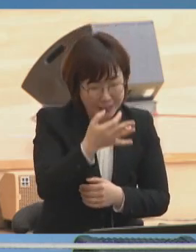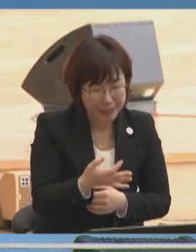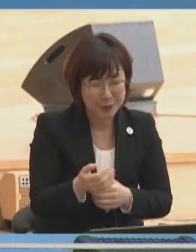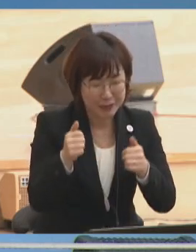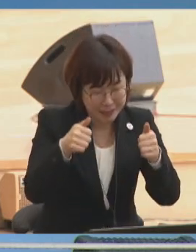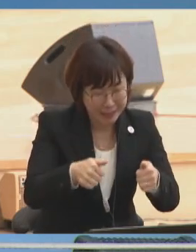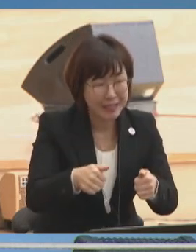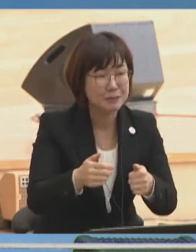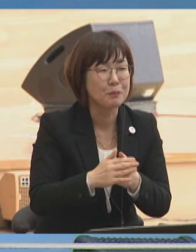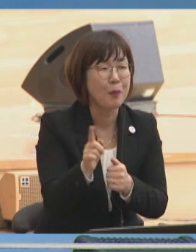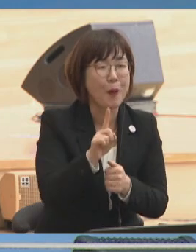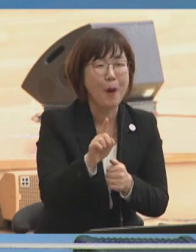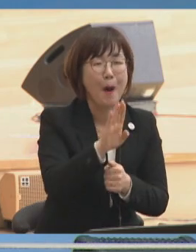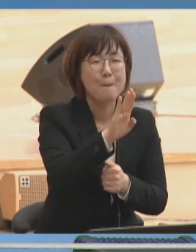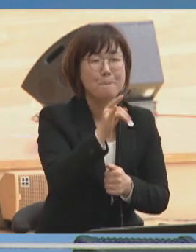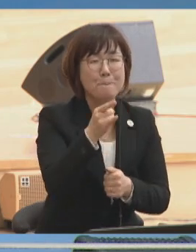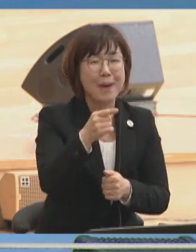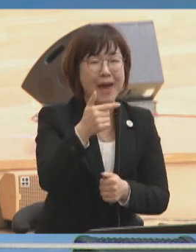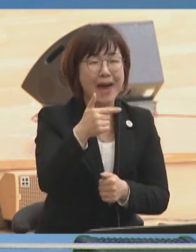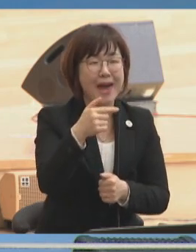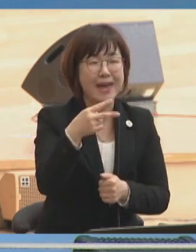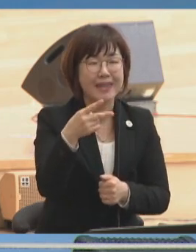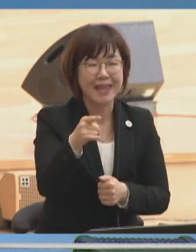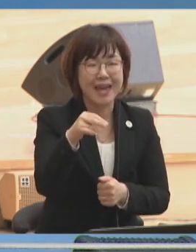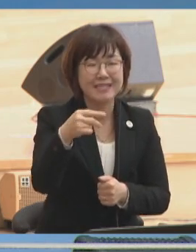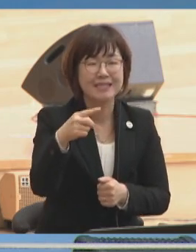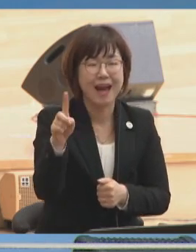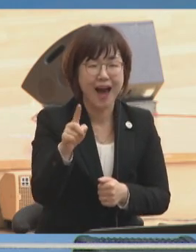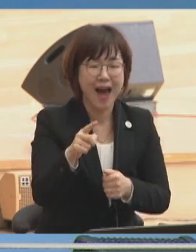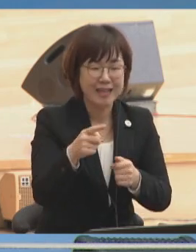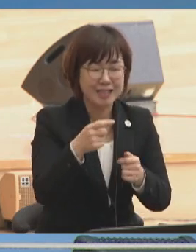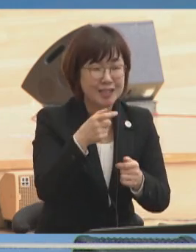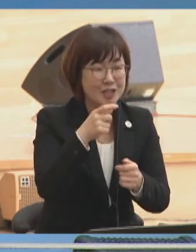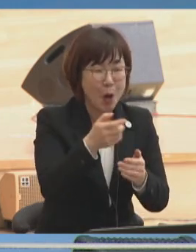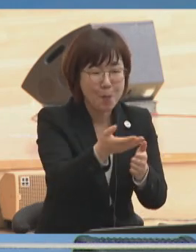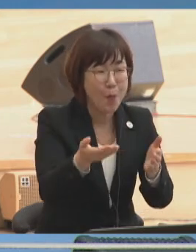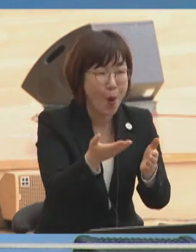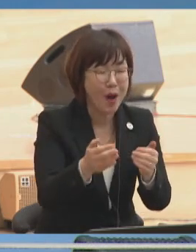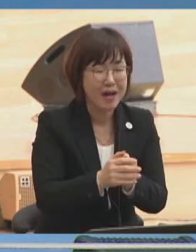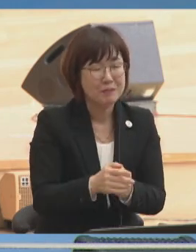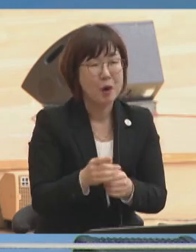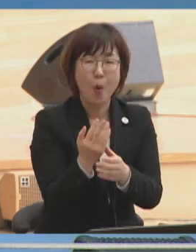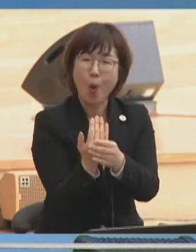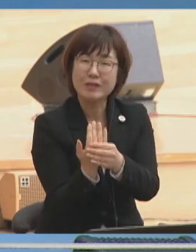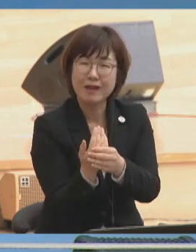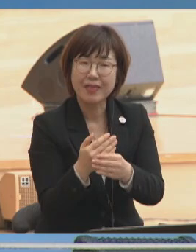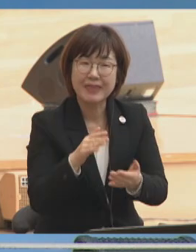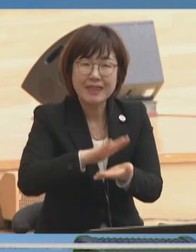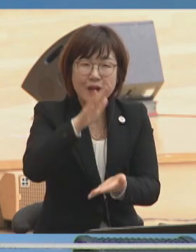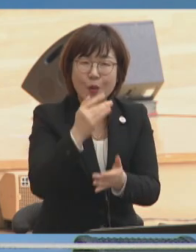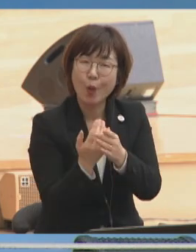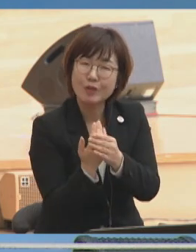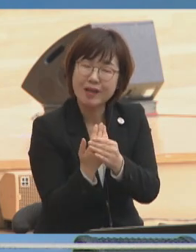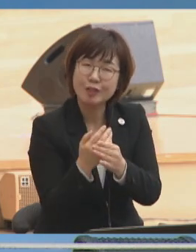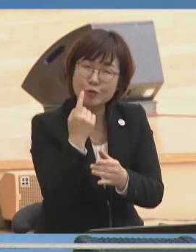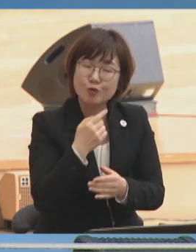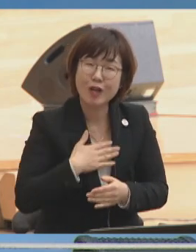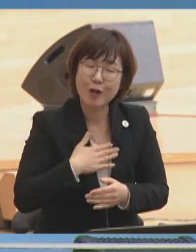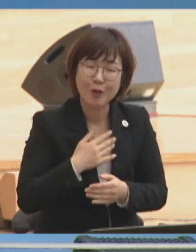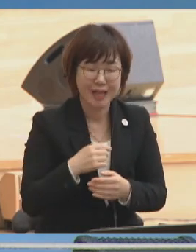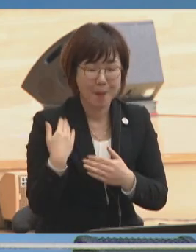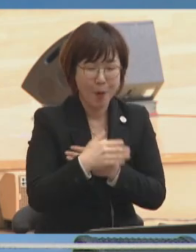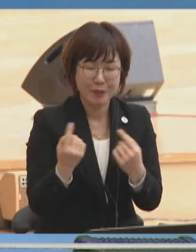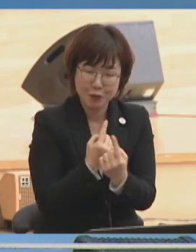베데스다 연못 이렇게 주석에 단월천이라고 돼 있어서 그게 약간의 온천 효과가 있는 줄